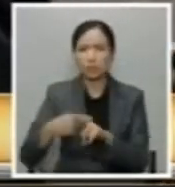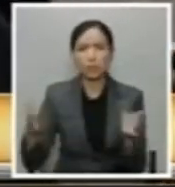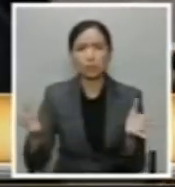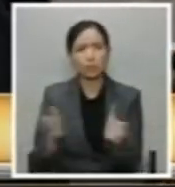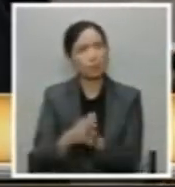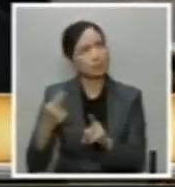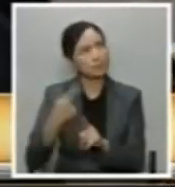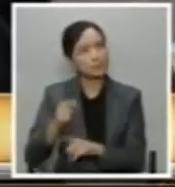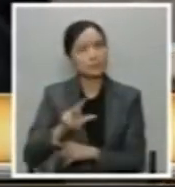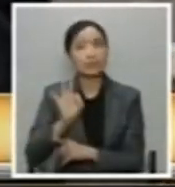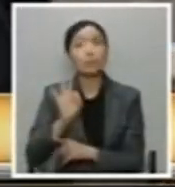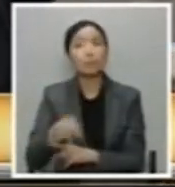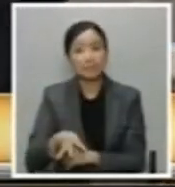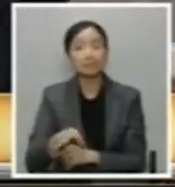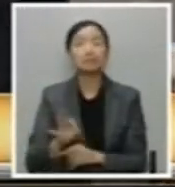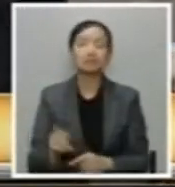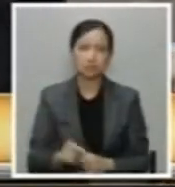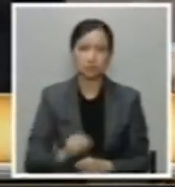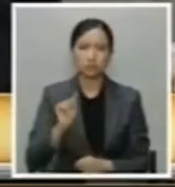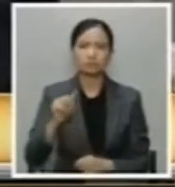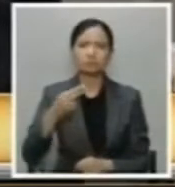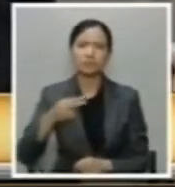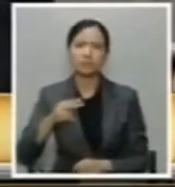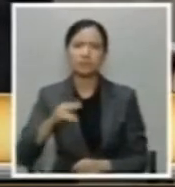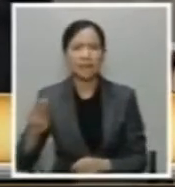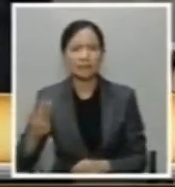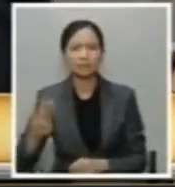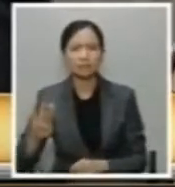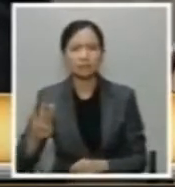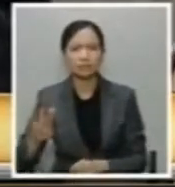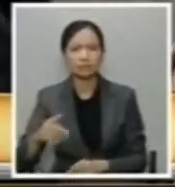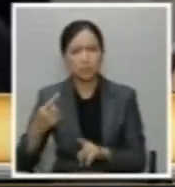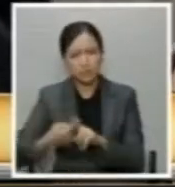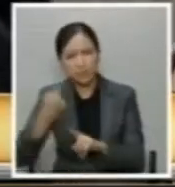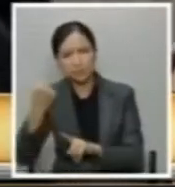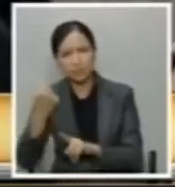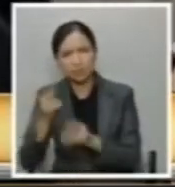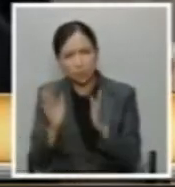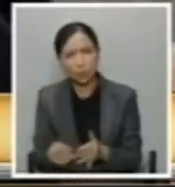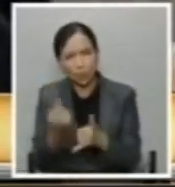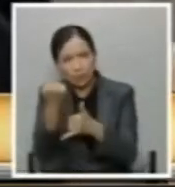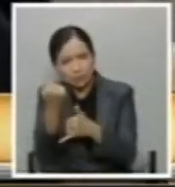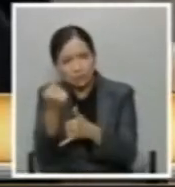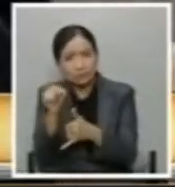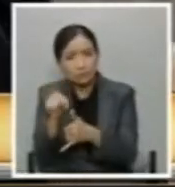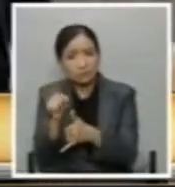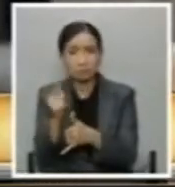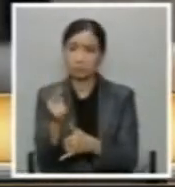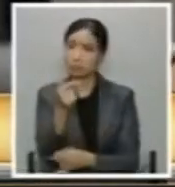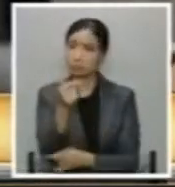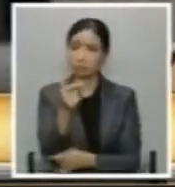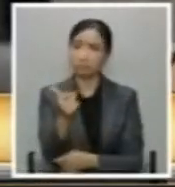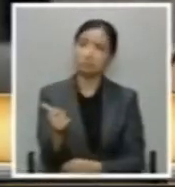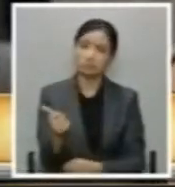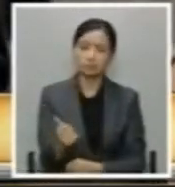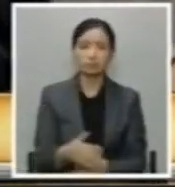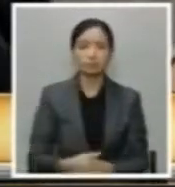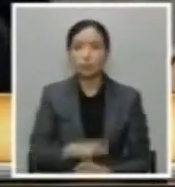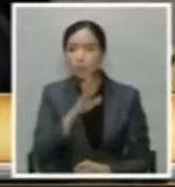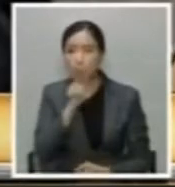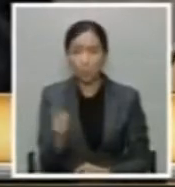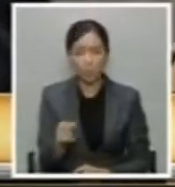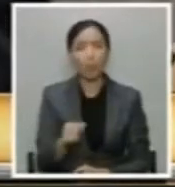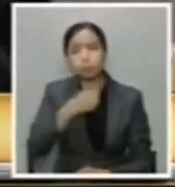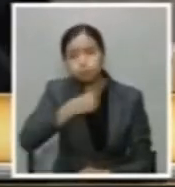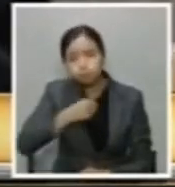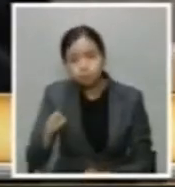ทคิดตัวเลขกลมๆ 10,000 บาทต่อเดือนต่อคนถ้าเรามีเป้าหมายนะครับว่าในวัยเกษียณเนี่ยค